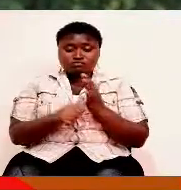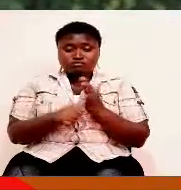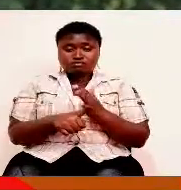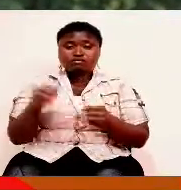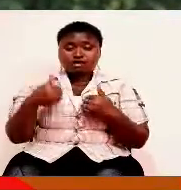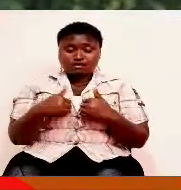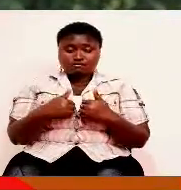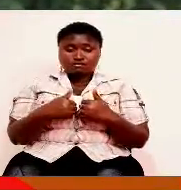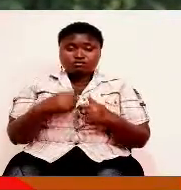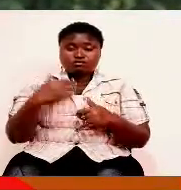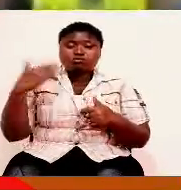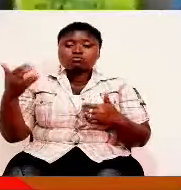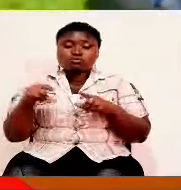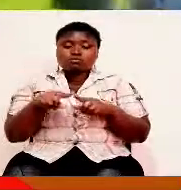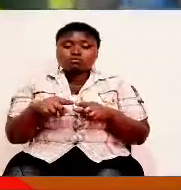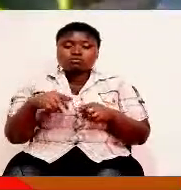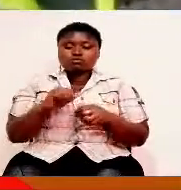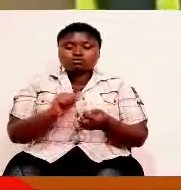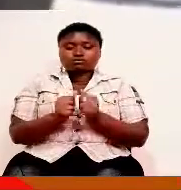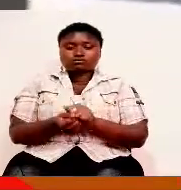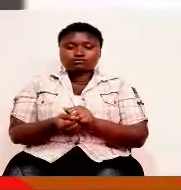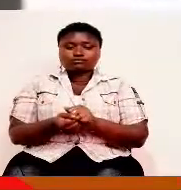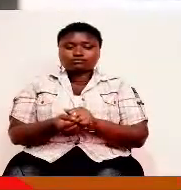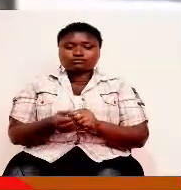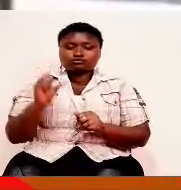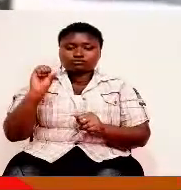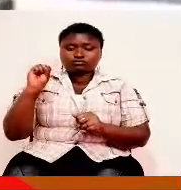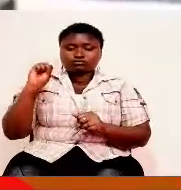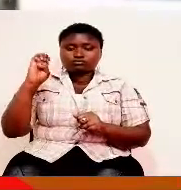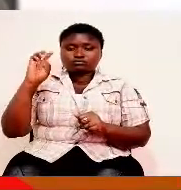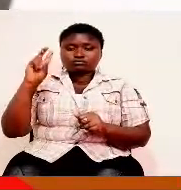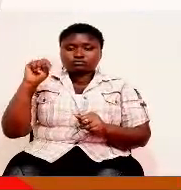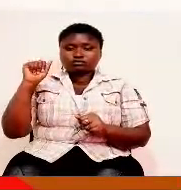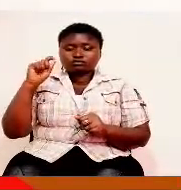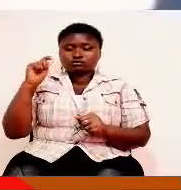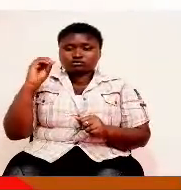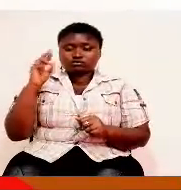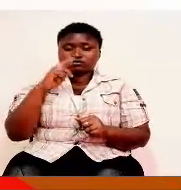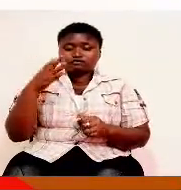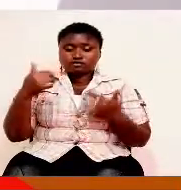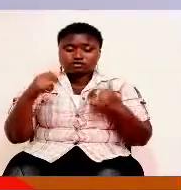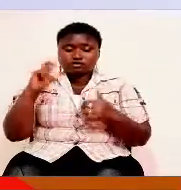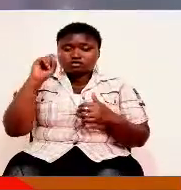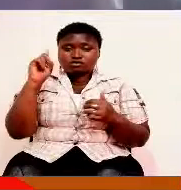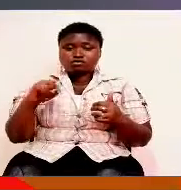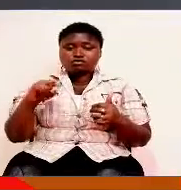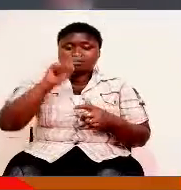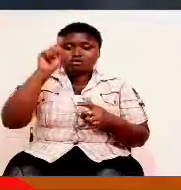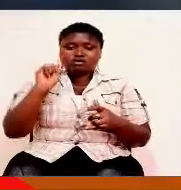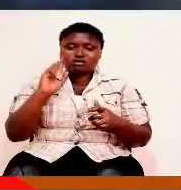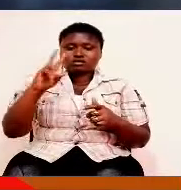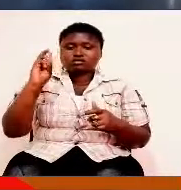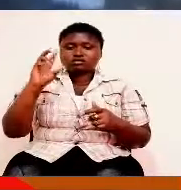tutajipanga kwa shift. Senator wa Nairobi Johnson Sakaja Nioletia munene wa forithi Hilary